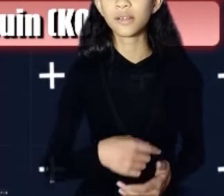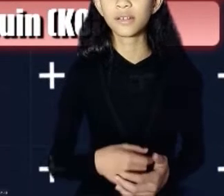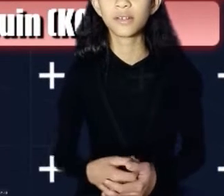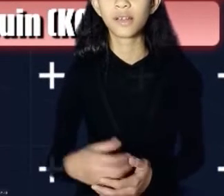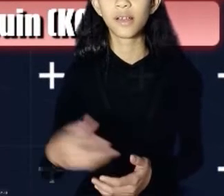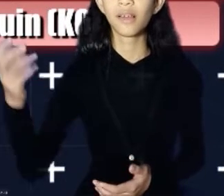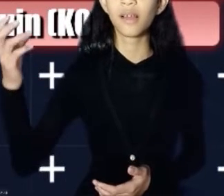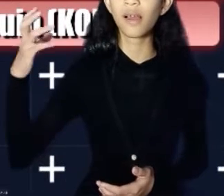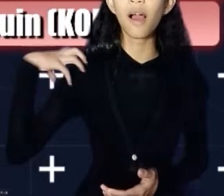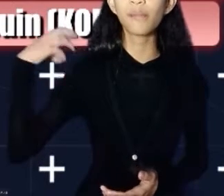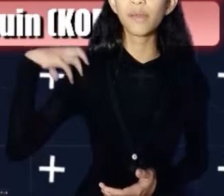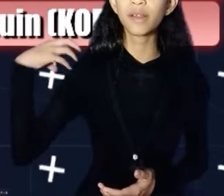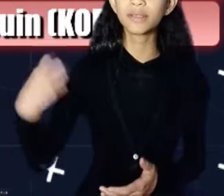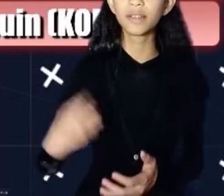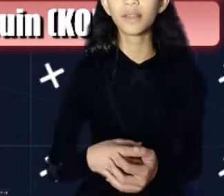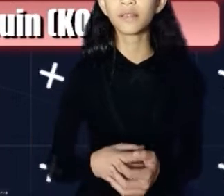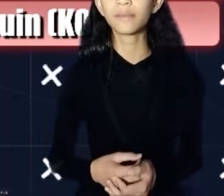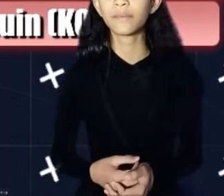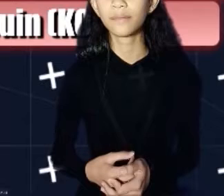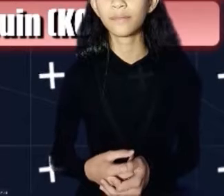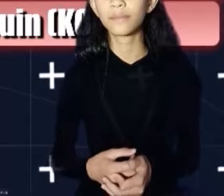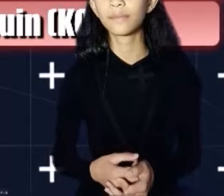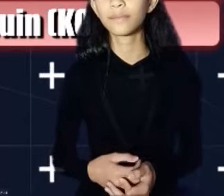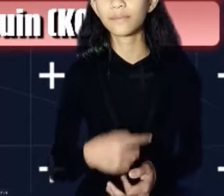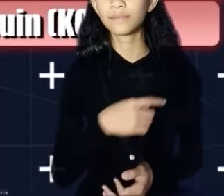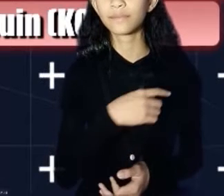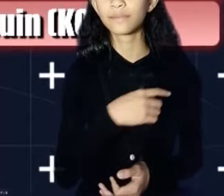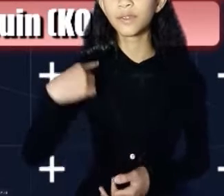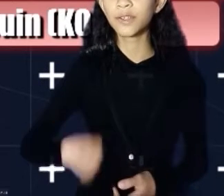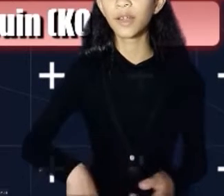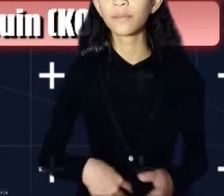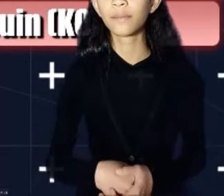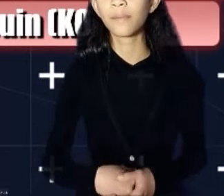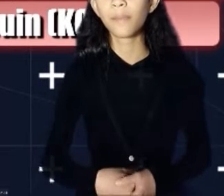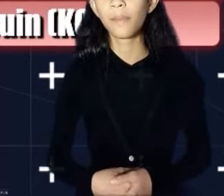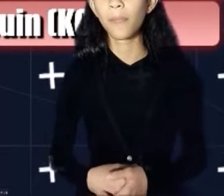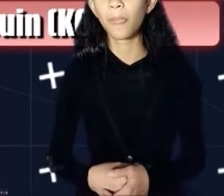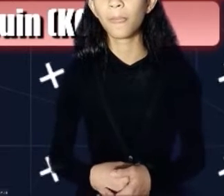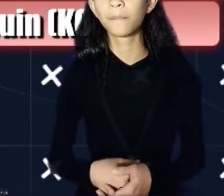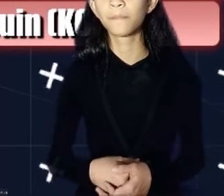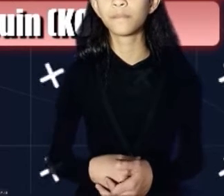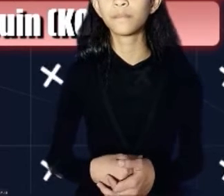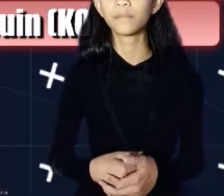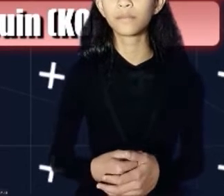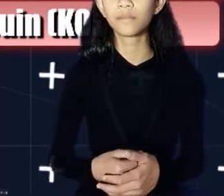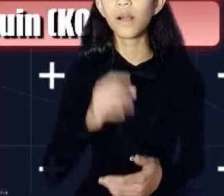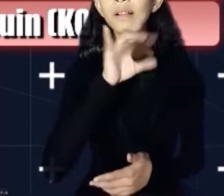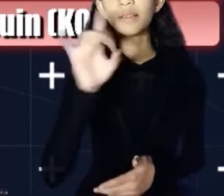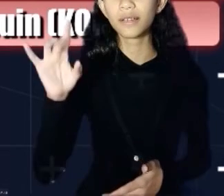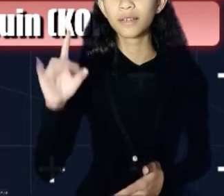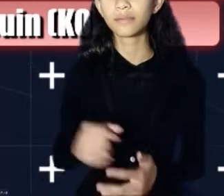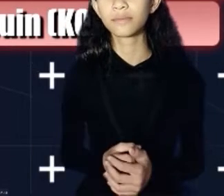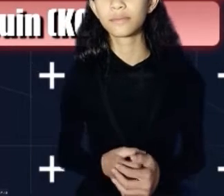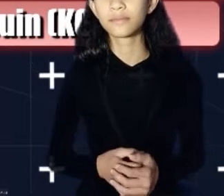Injil Yohanes jelas-jelas mengatakan bahwa yang ada hanya bapak dan anak gimana mau jawab sekarang atau